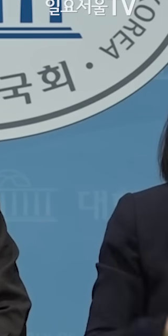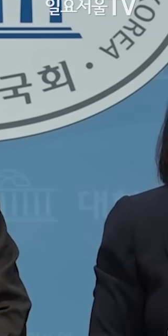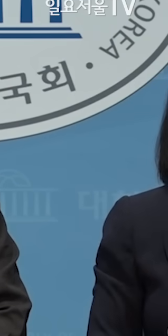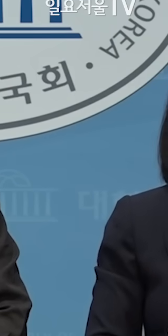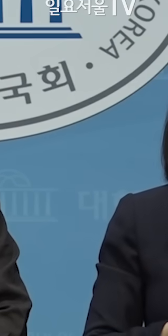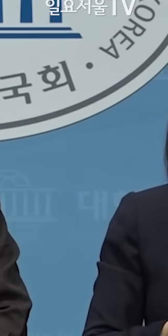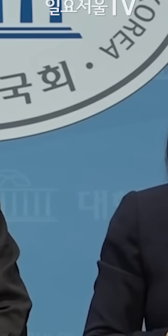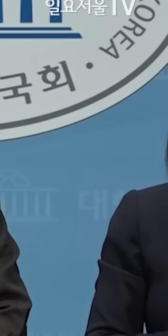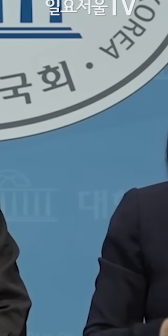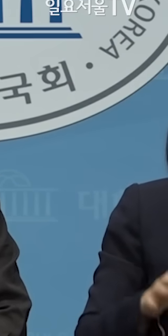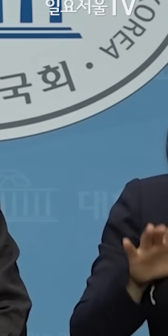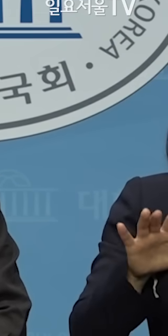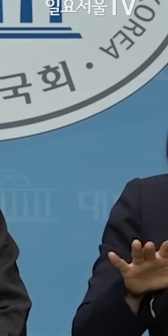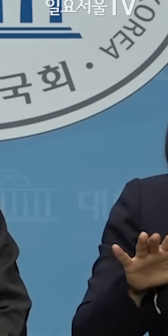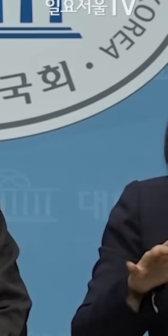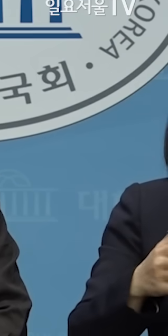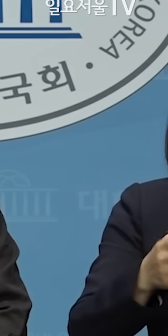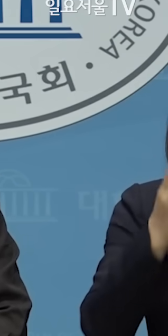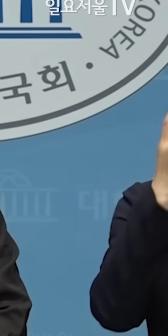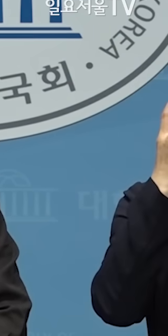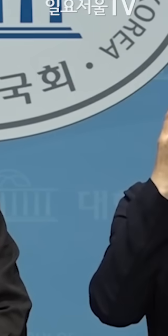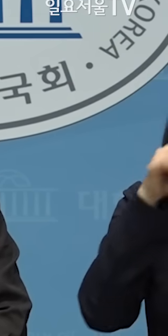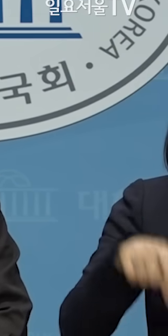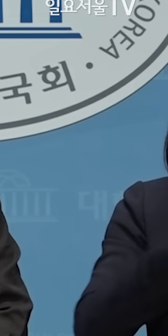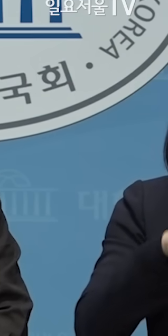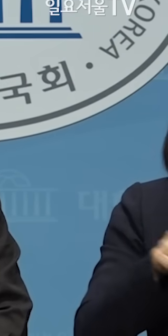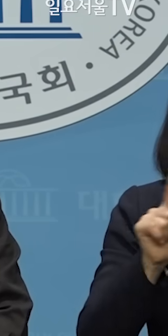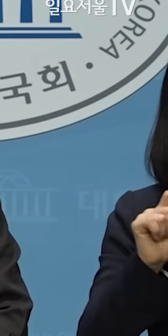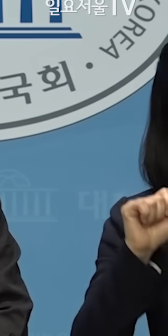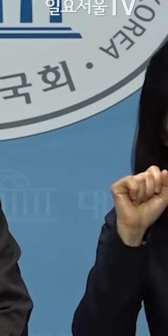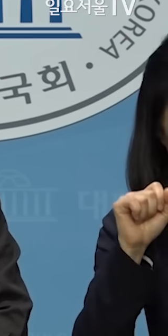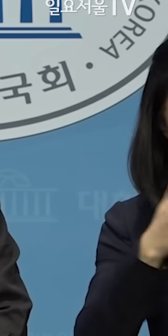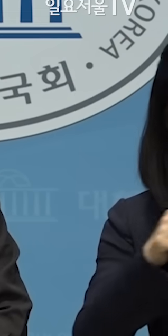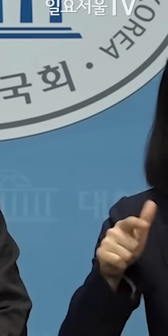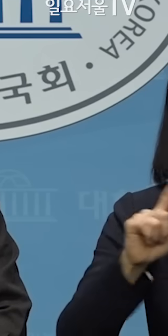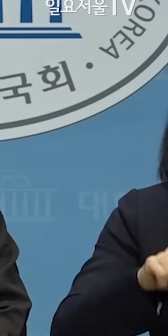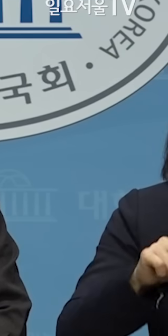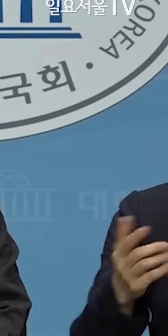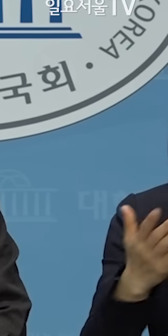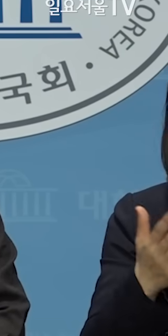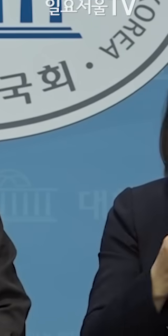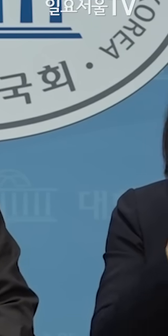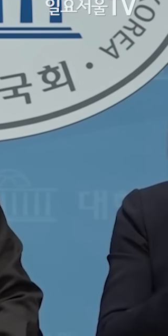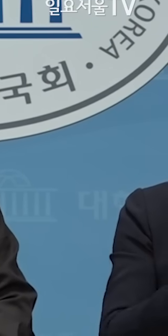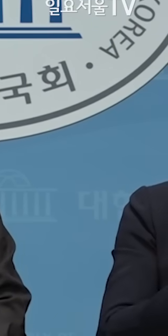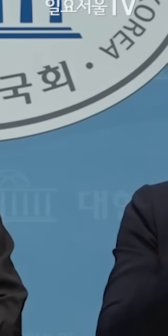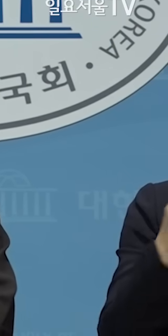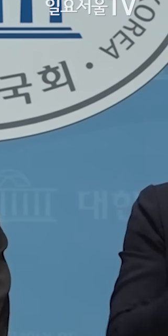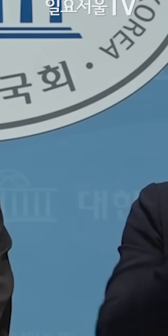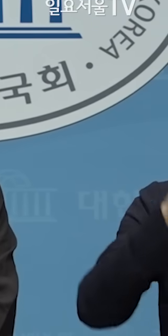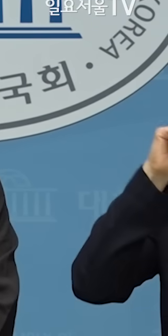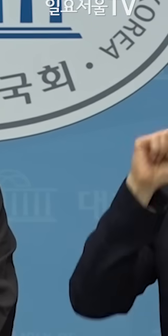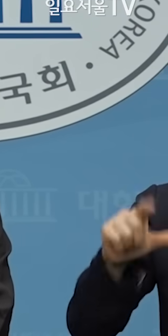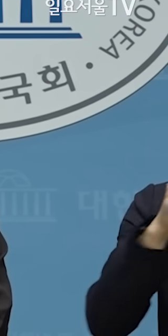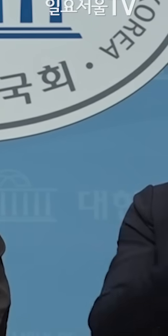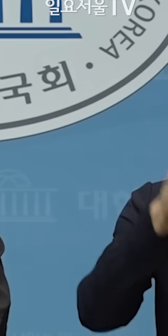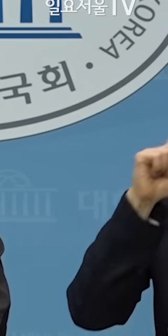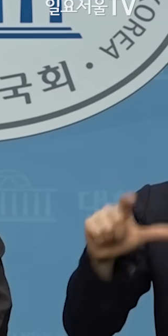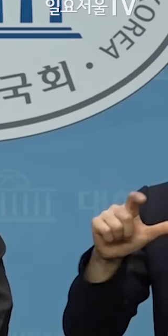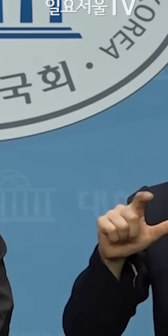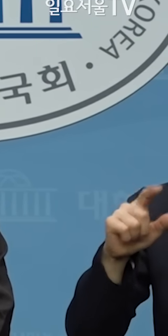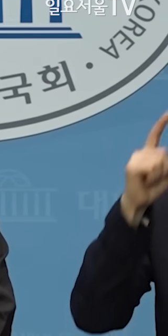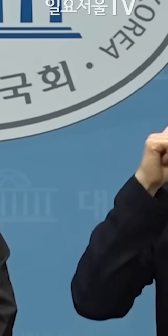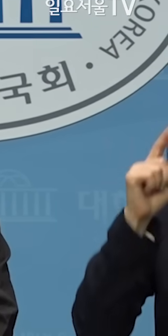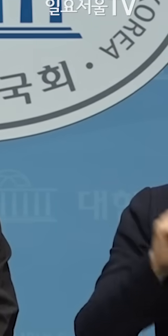대신 선동과 가르기만 유효하다는 거짓 교이 대한민국에 남게 될 것입니다